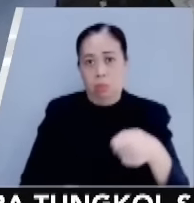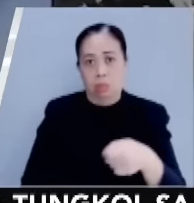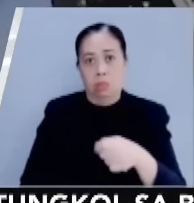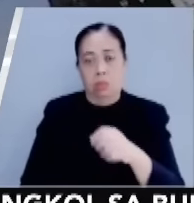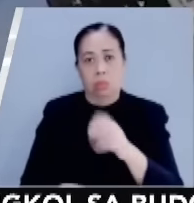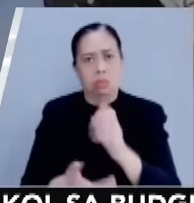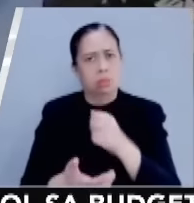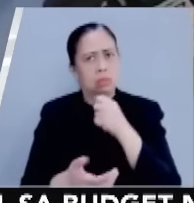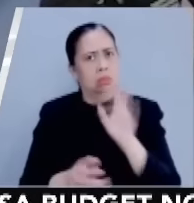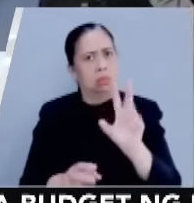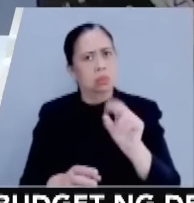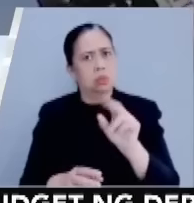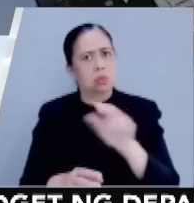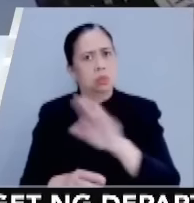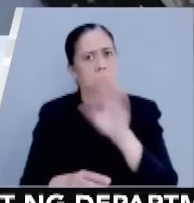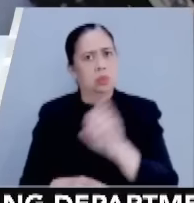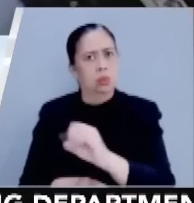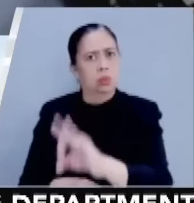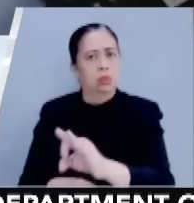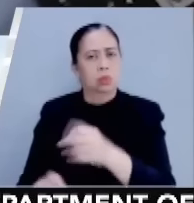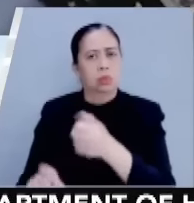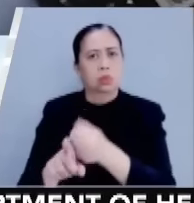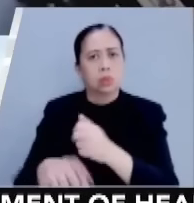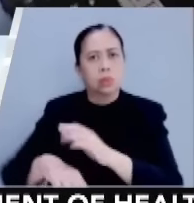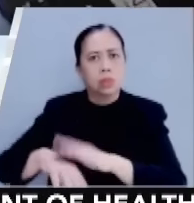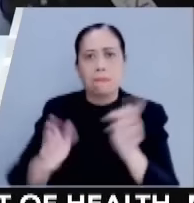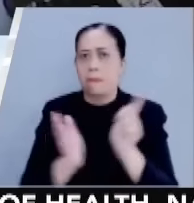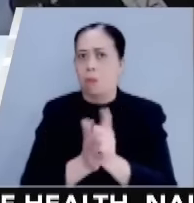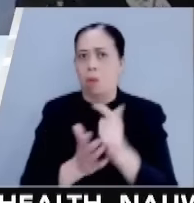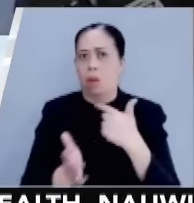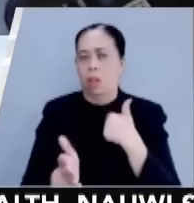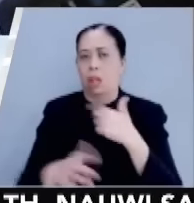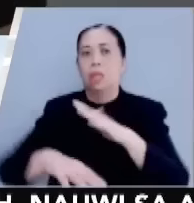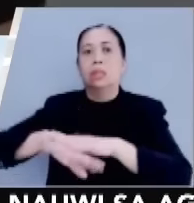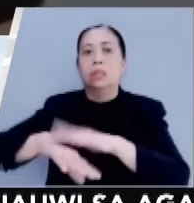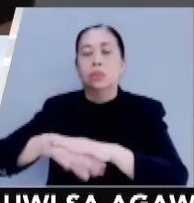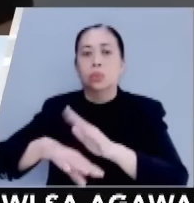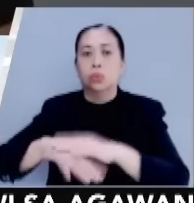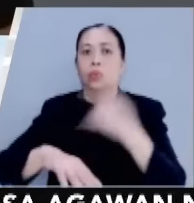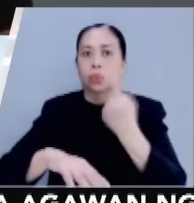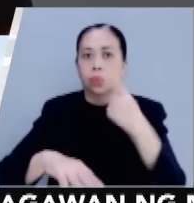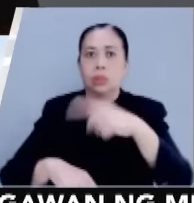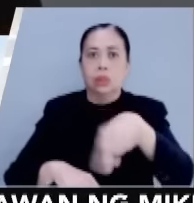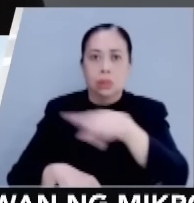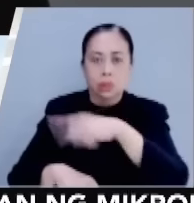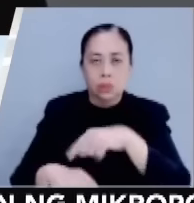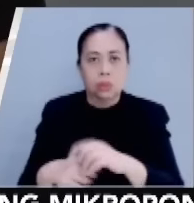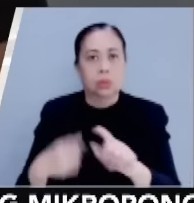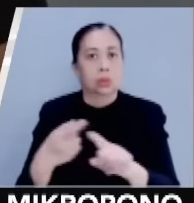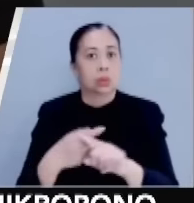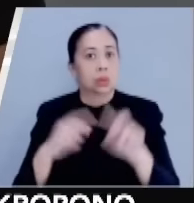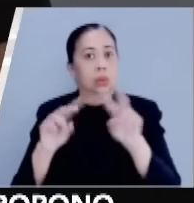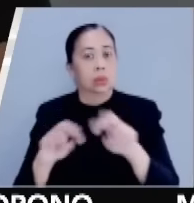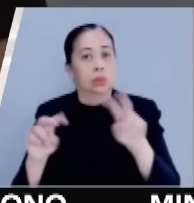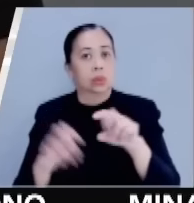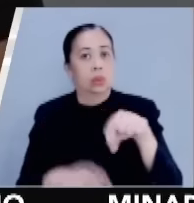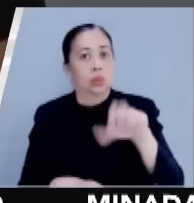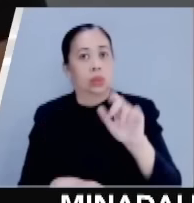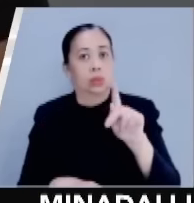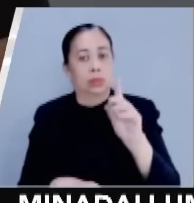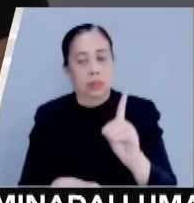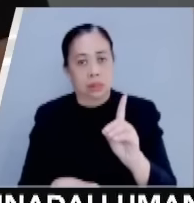hindi po kami nagpapatay niyan. Gawa po, bawal sa amin yan. Pagsasabihan lang namin kayo. Base sa investigasyon ng Quezon City Police District,